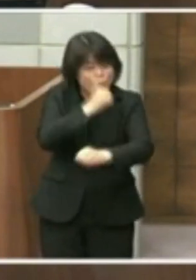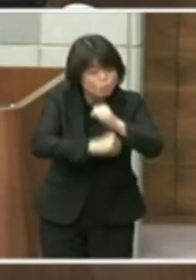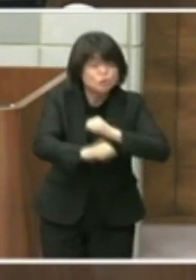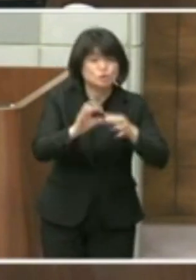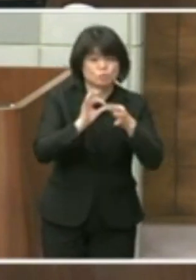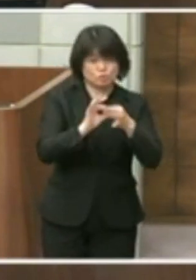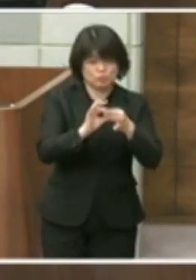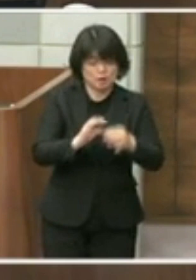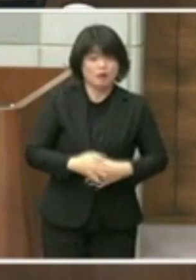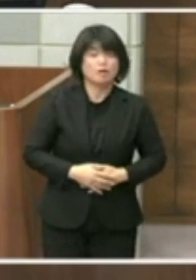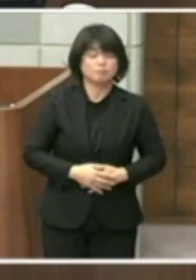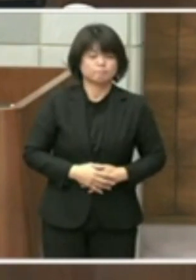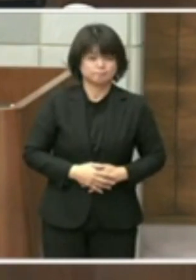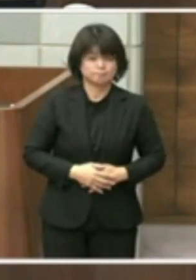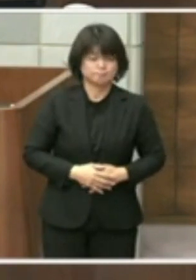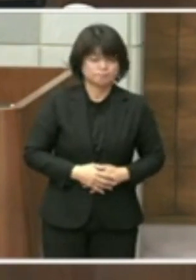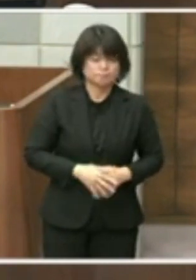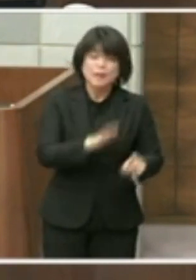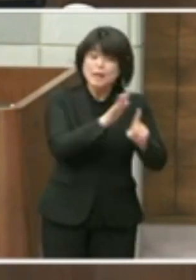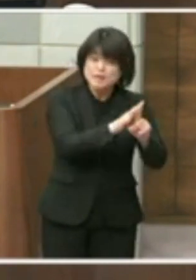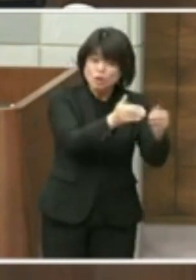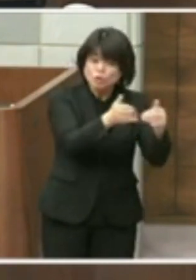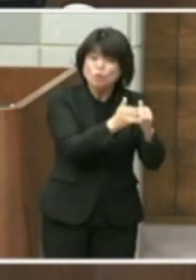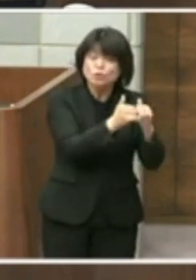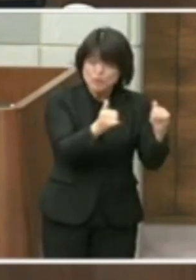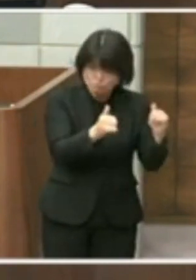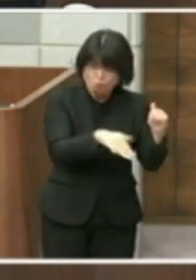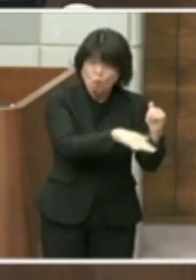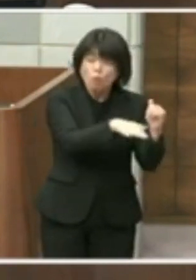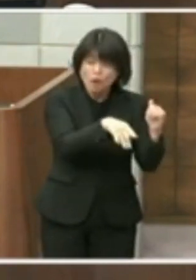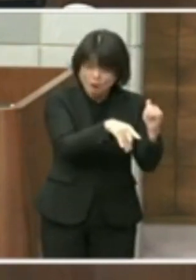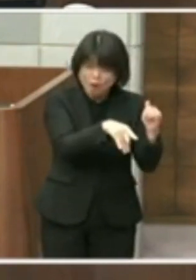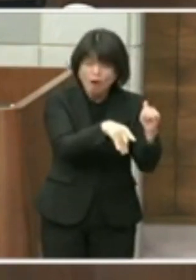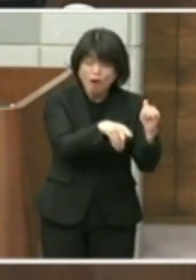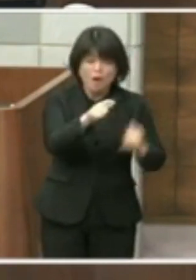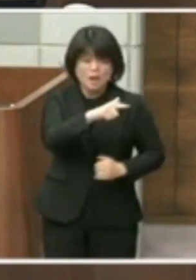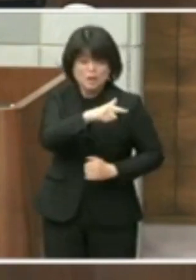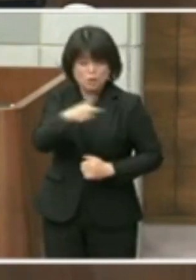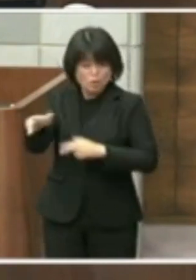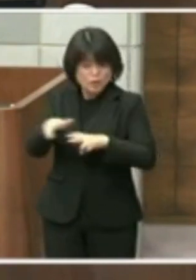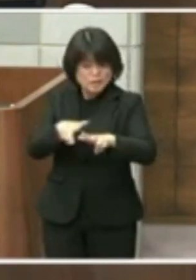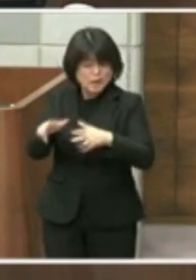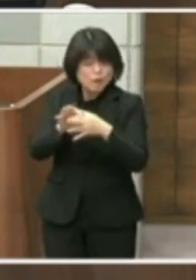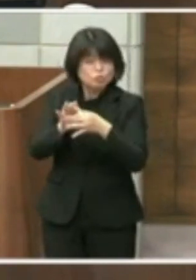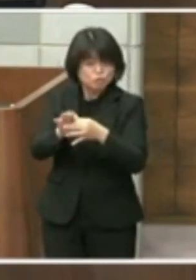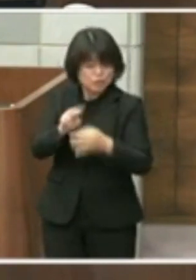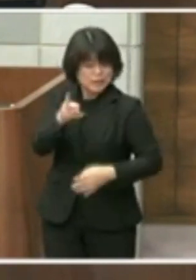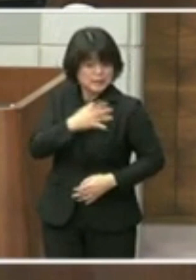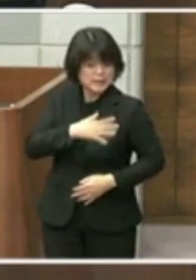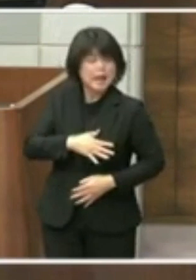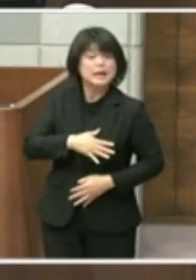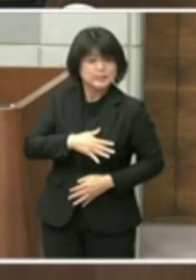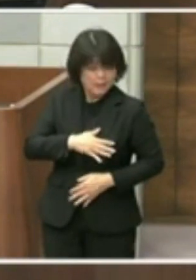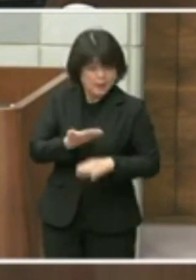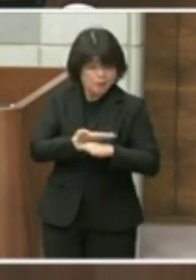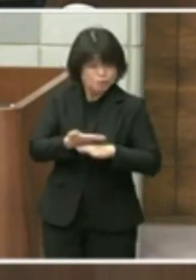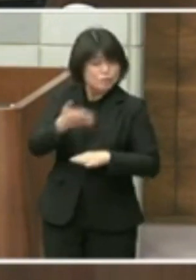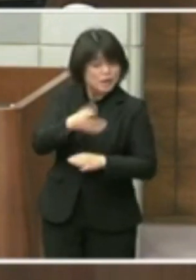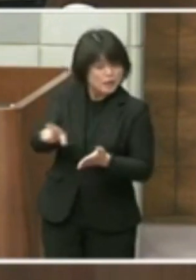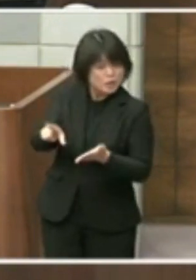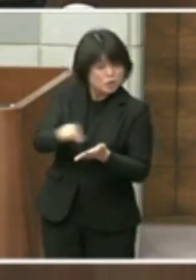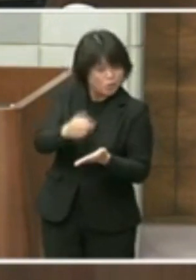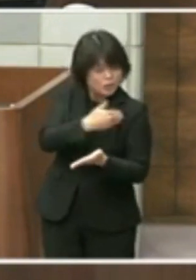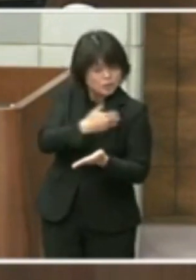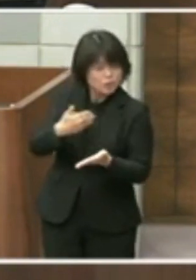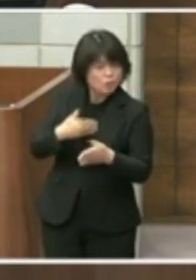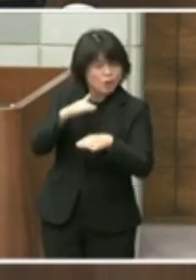ります。支援を必要とする市民が、各種施策について理解し、利用することができ